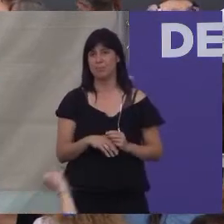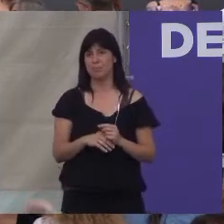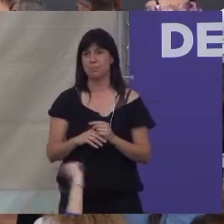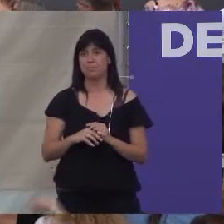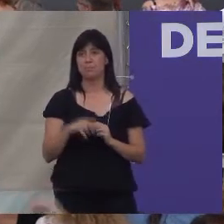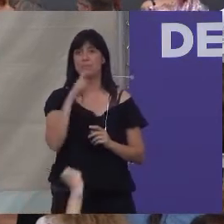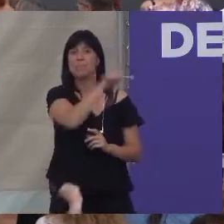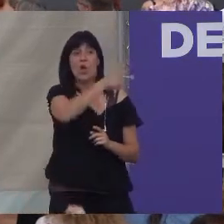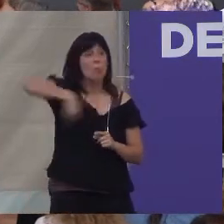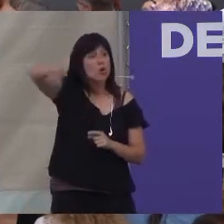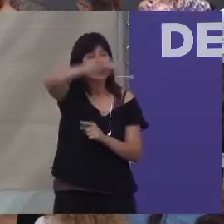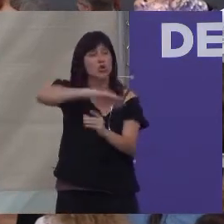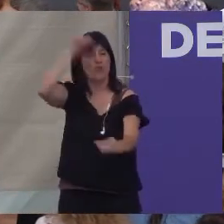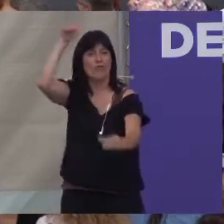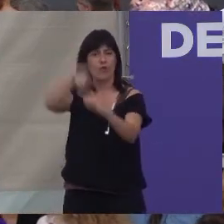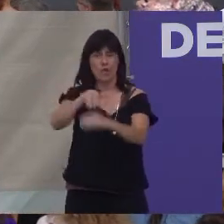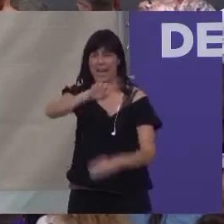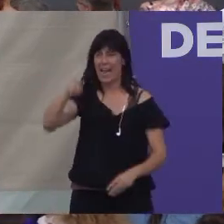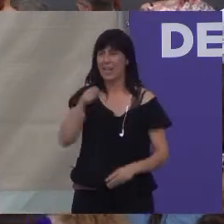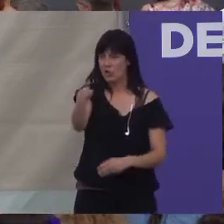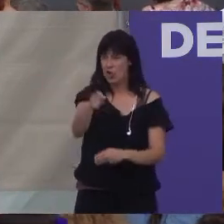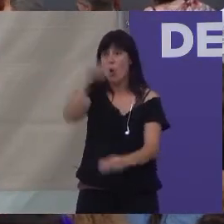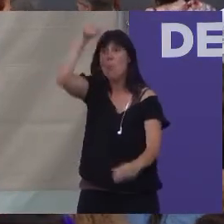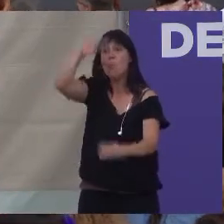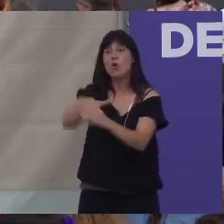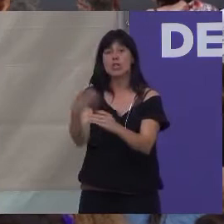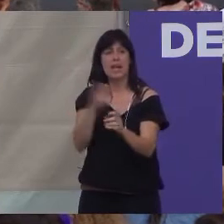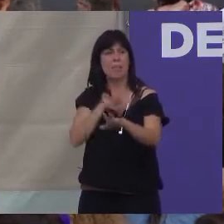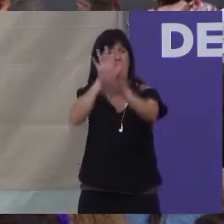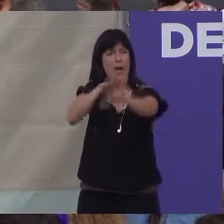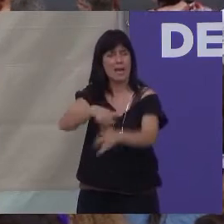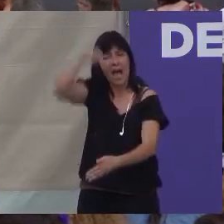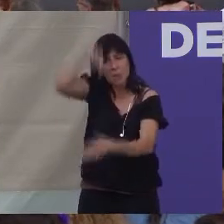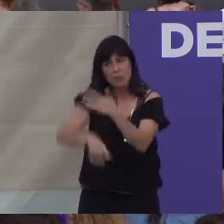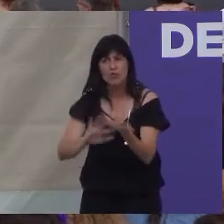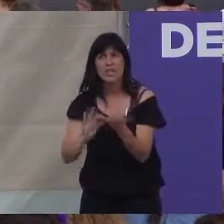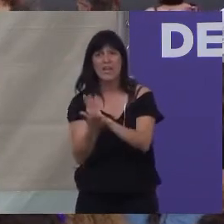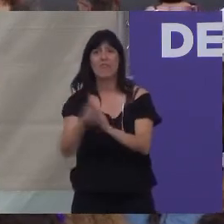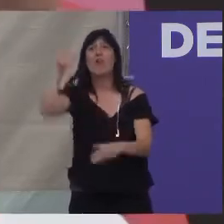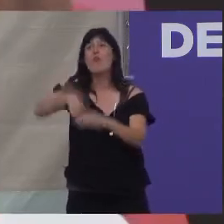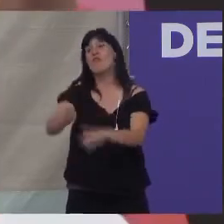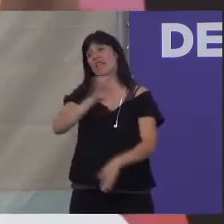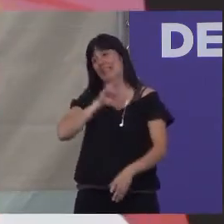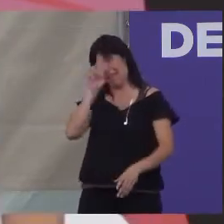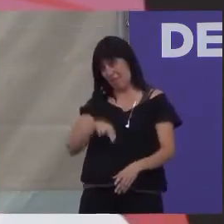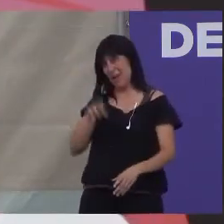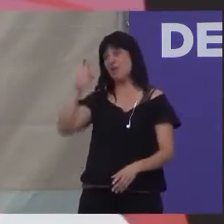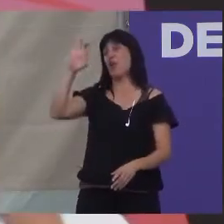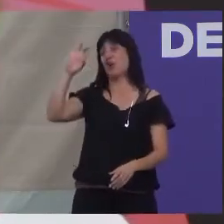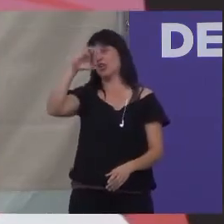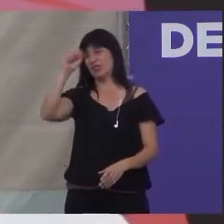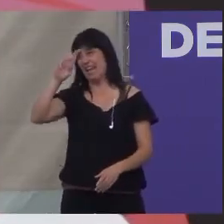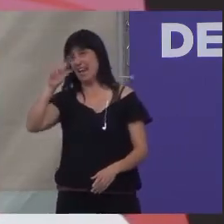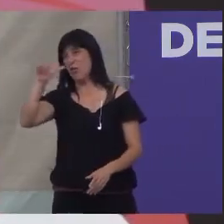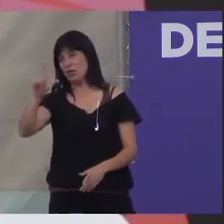Voteu Antonio Estany, voteu Una Marea per aprofundir el canvi, voteu-me a mi també, Òscar Luis Moreno.